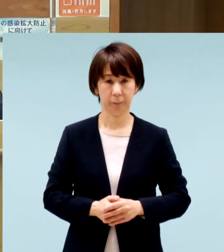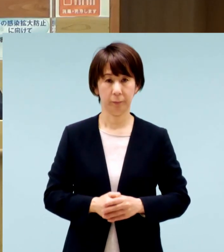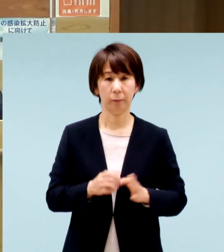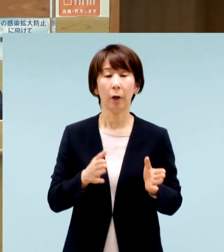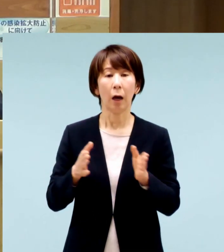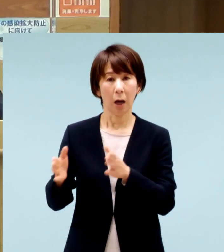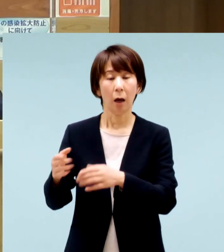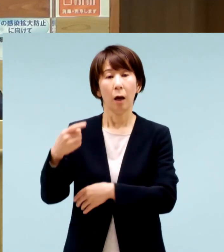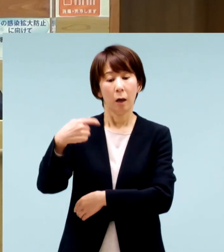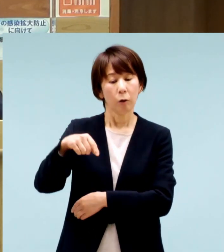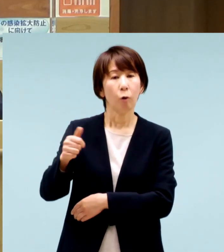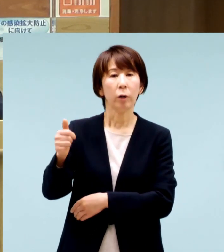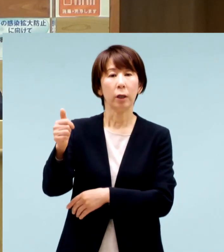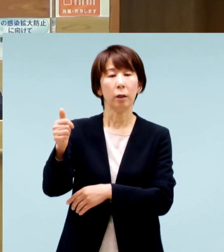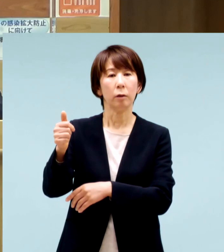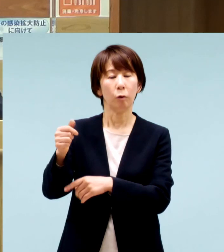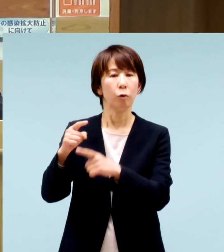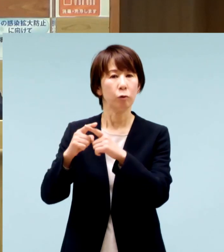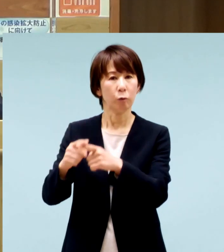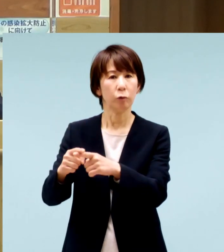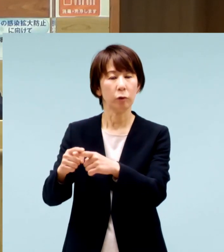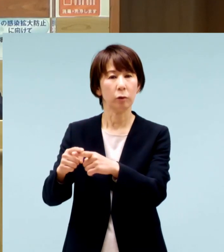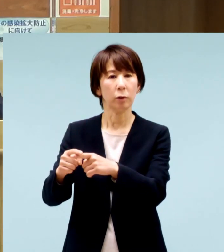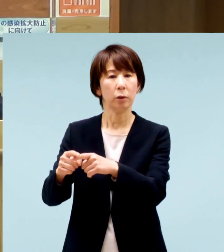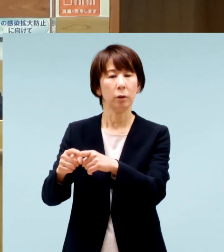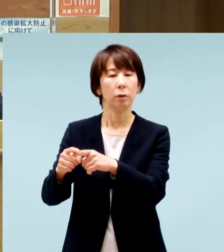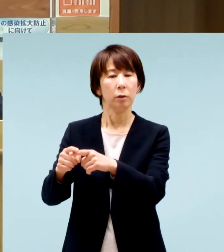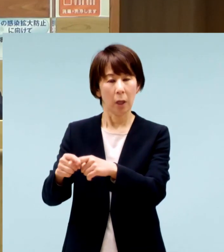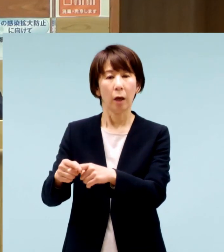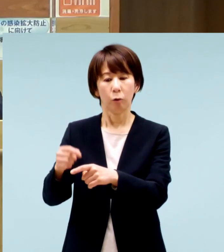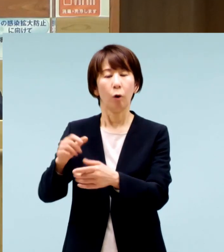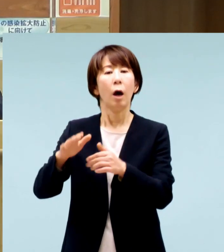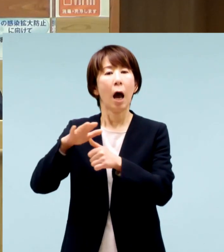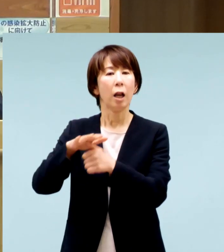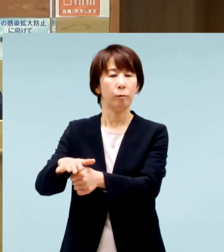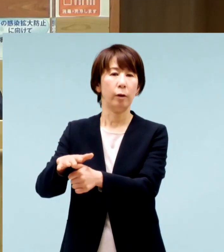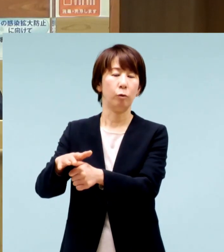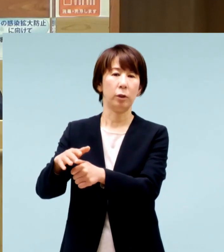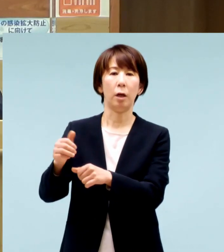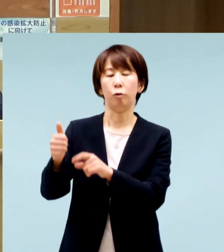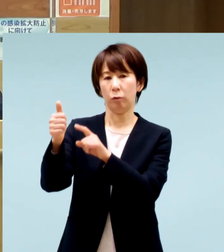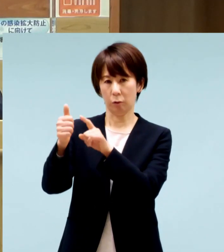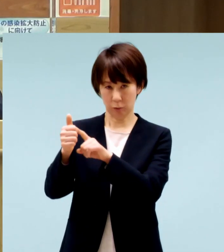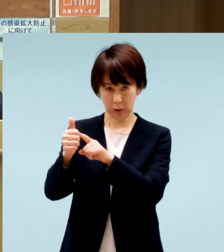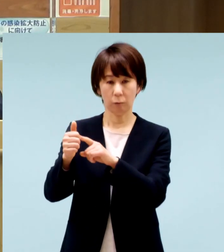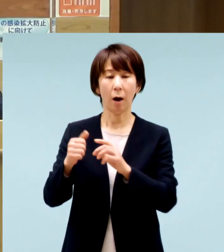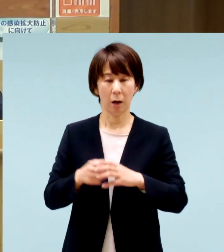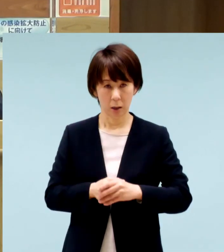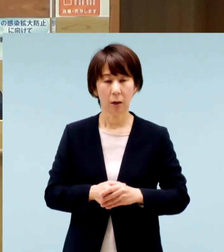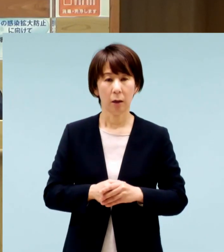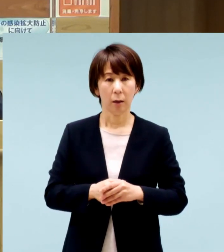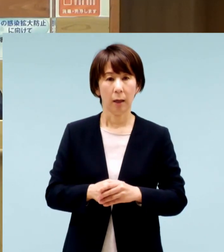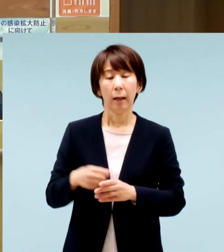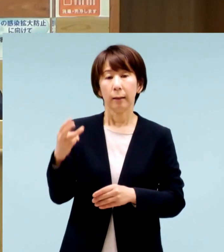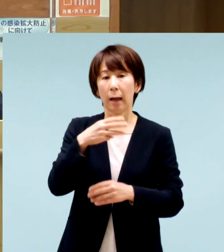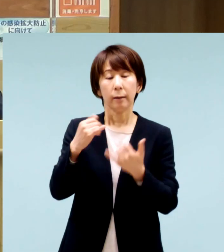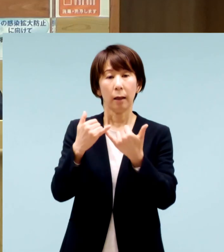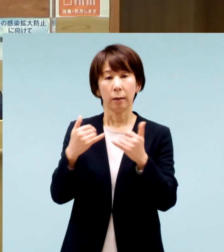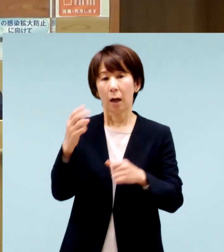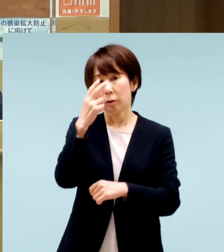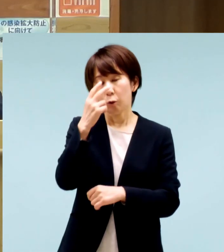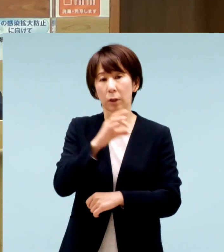部分ですけども、このハラスメントが確認された教員の処分ですが、第三者調査委員会の結